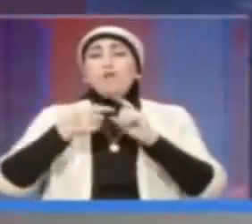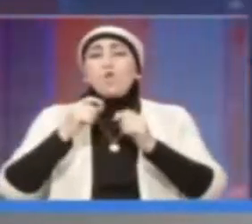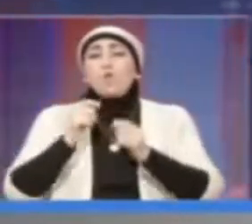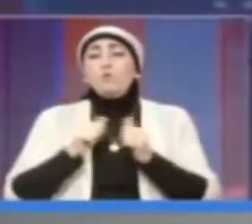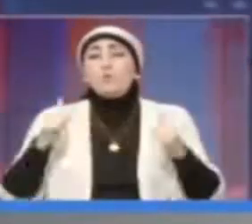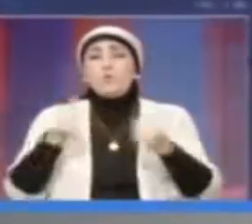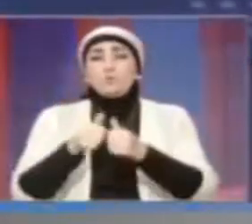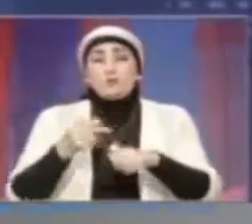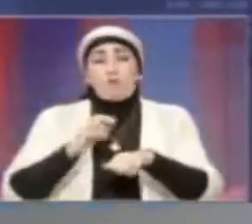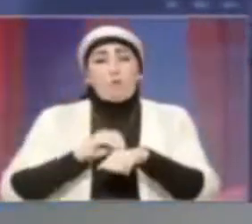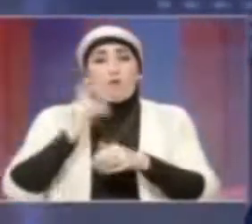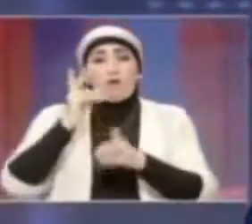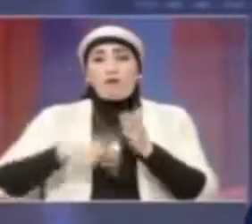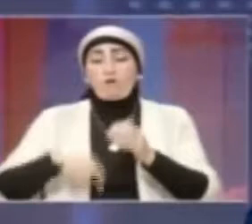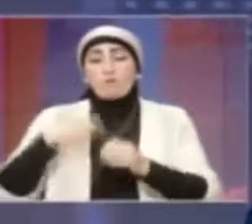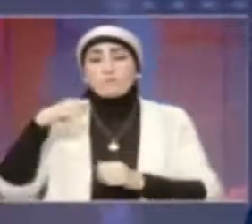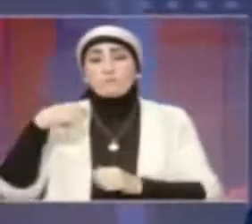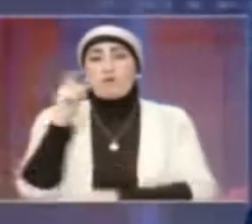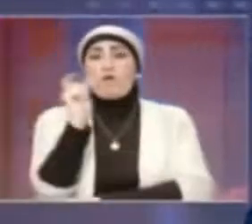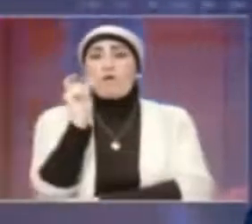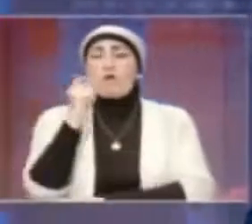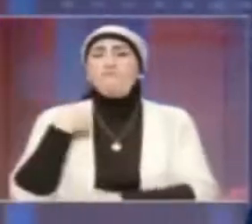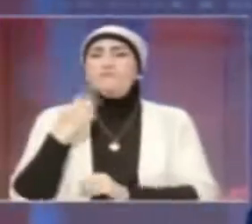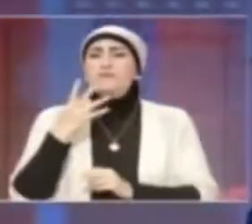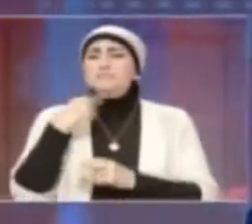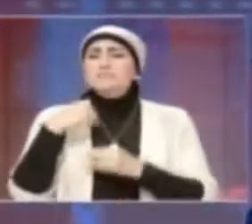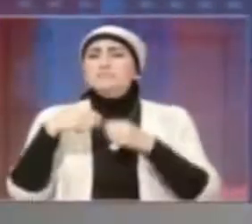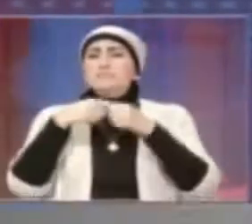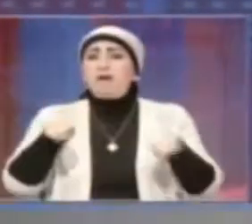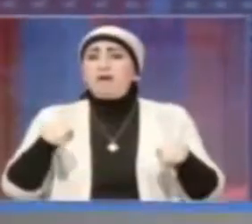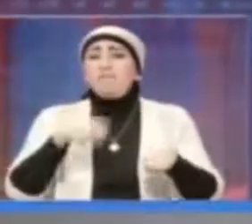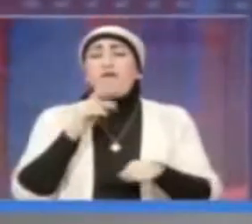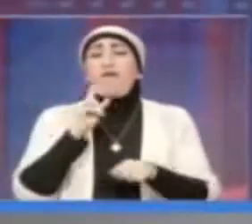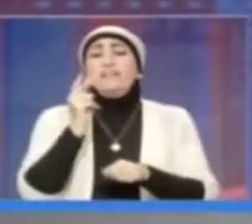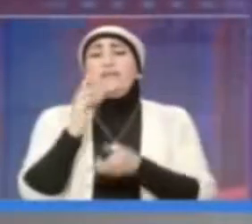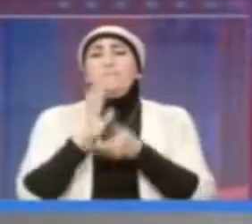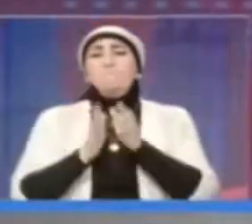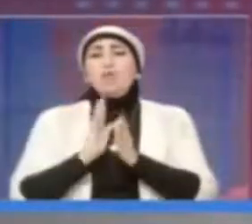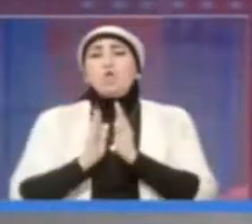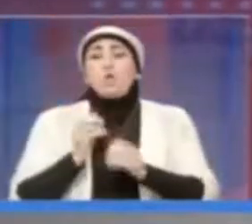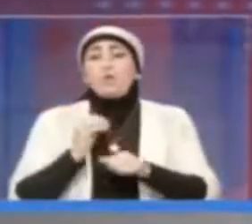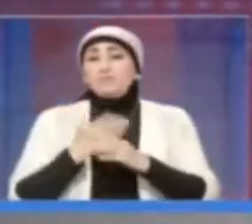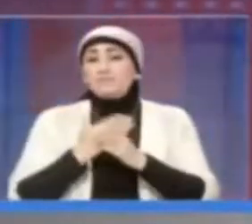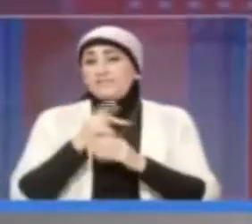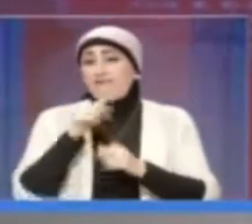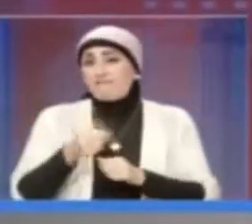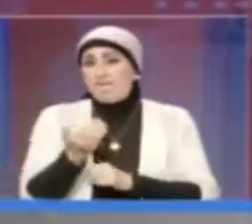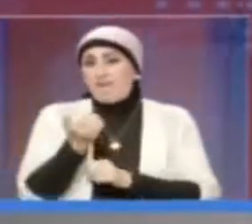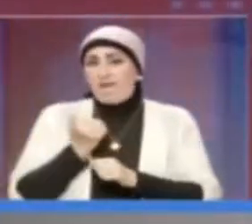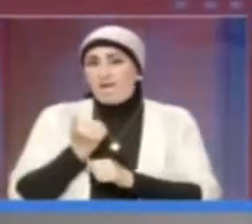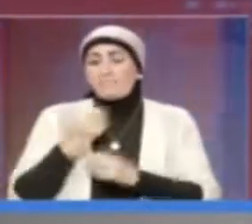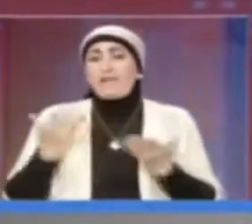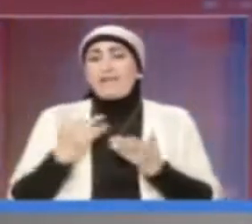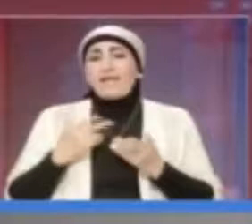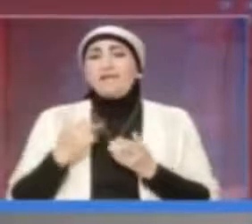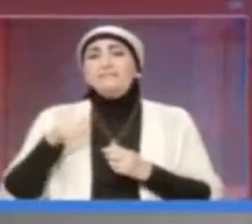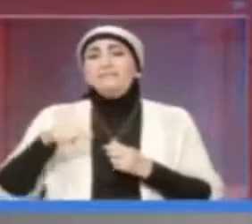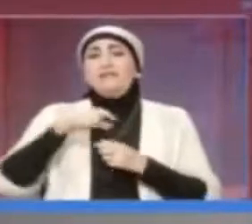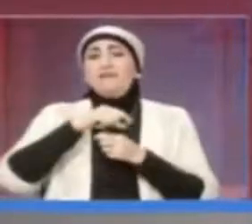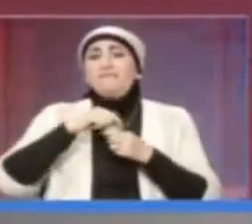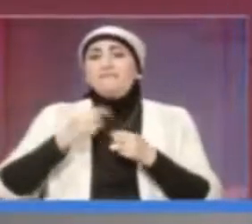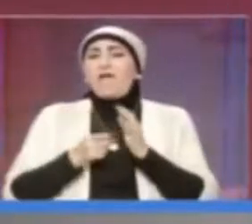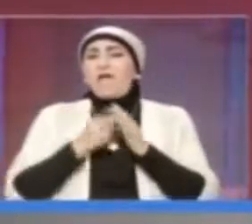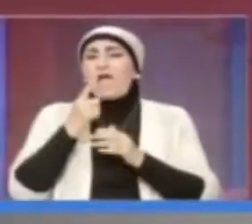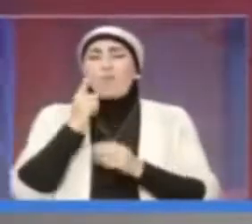أسرة. كما قررت وزارة الأوقاف صرف 2,000,000 جنيه كدفعة أولى قبل عيد الفطر للأسر